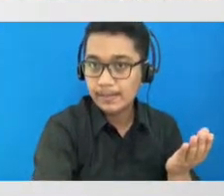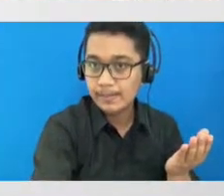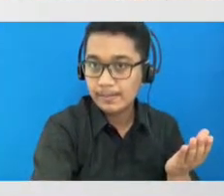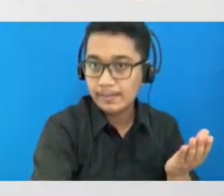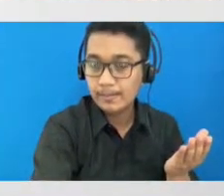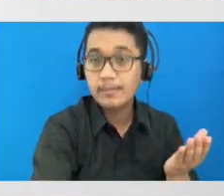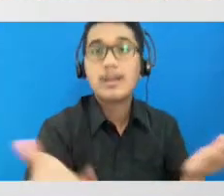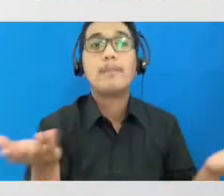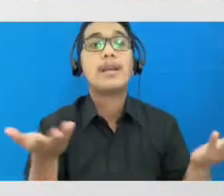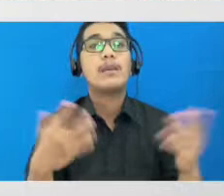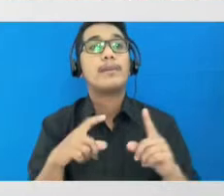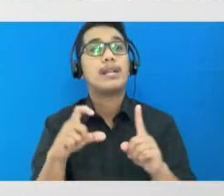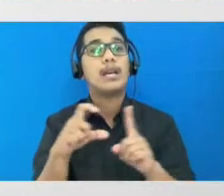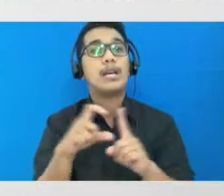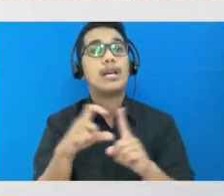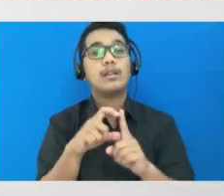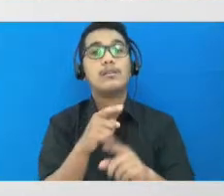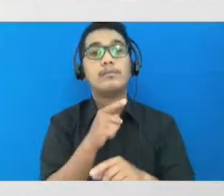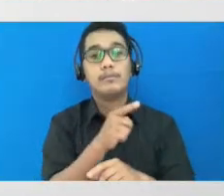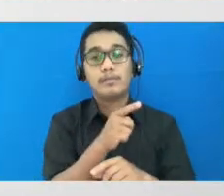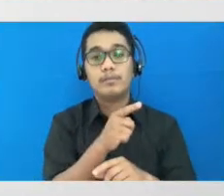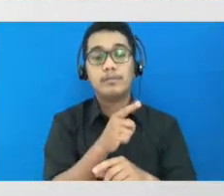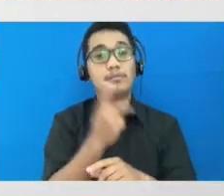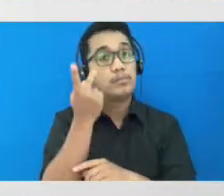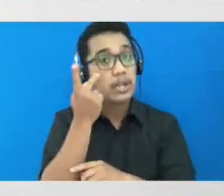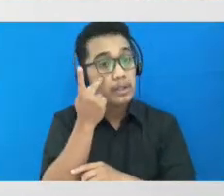sebuah data itu dijaga,